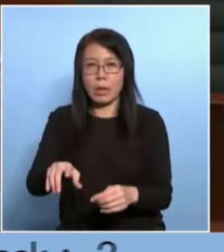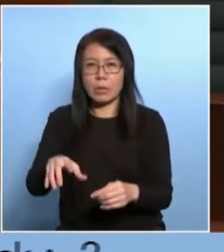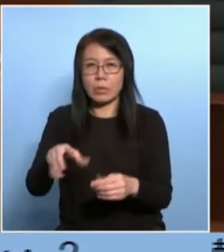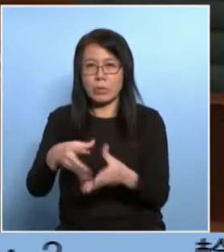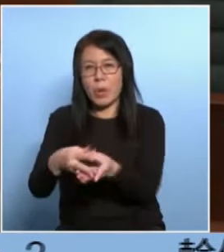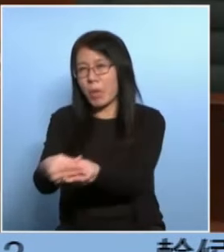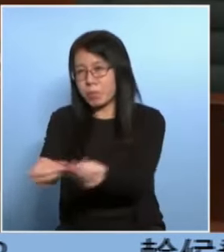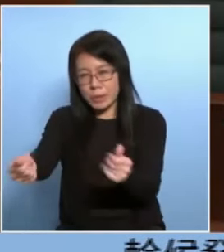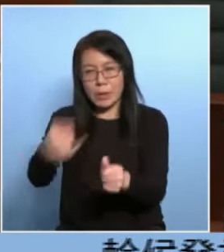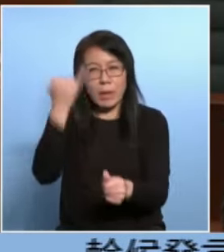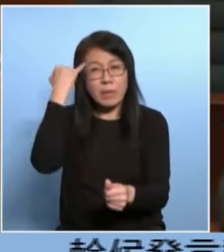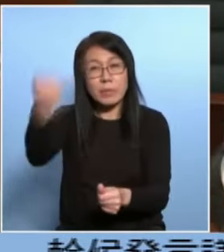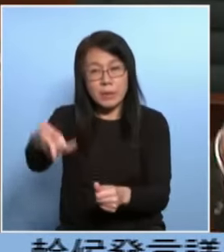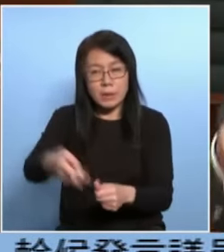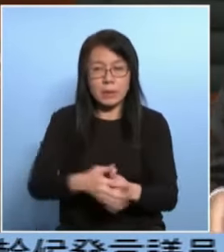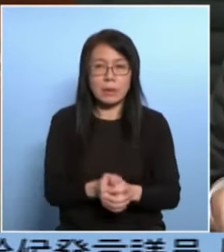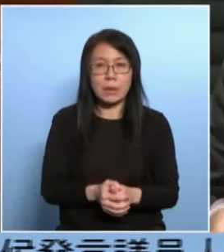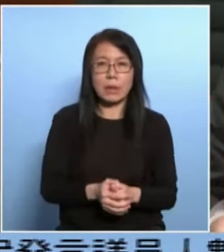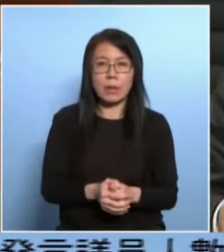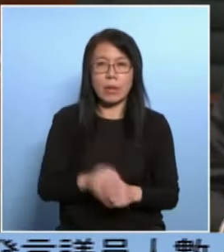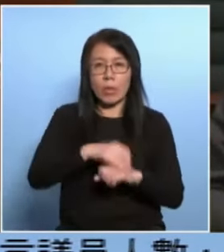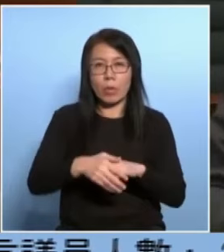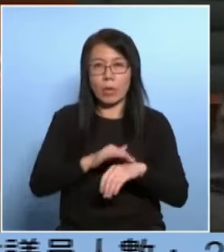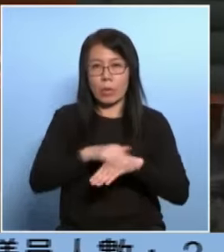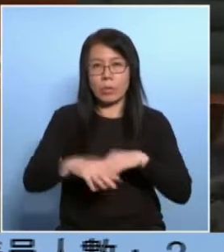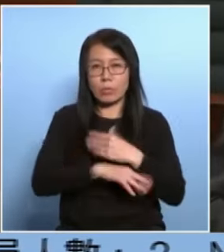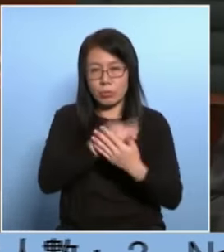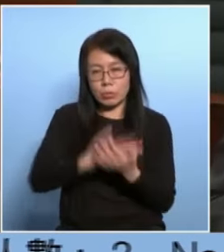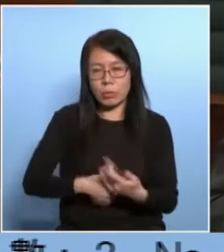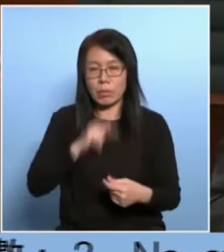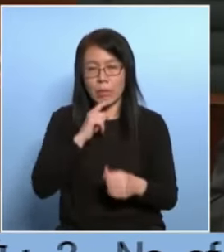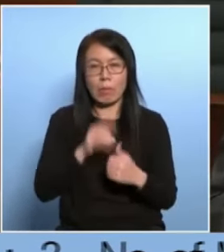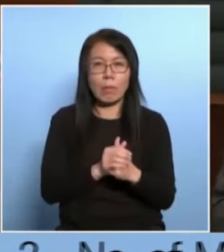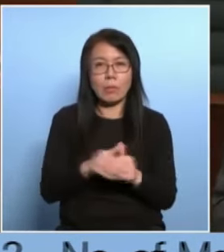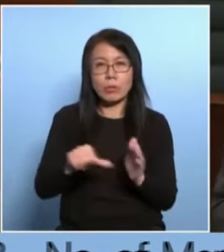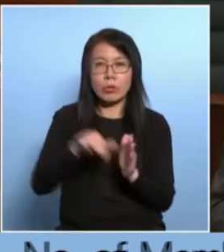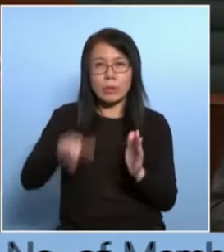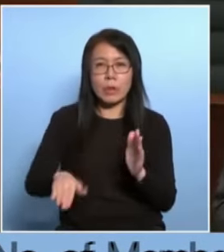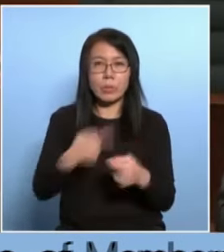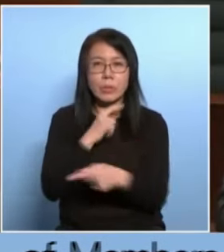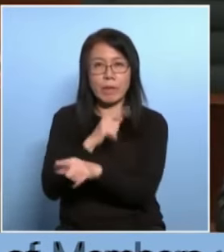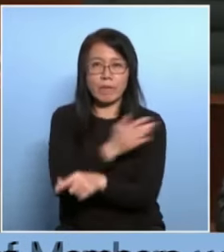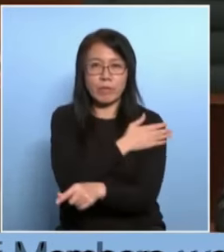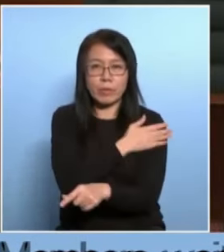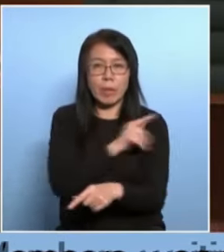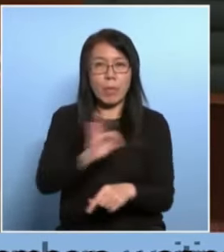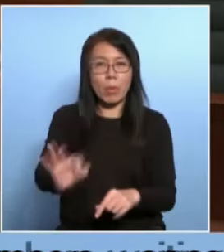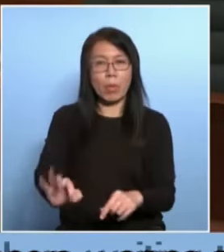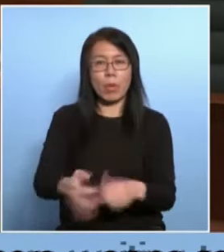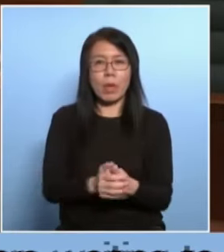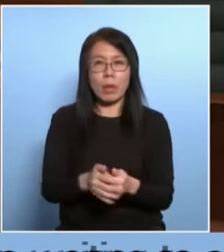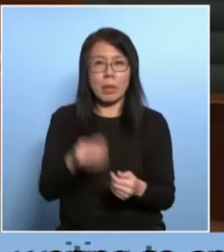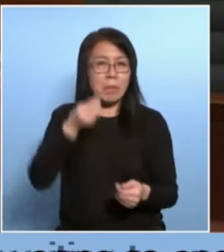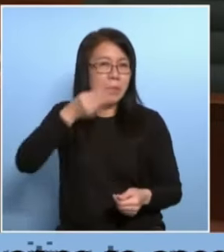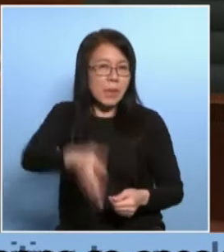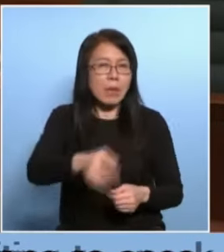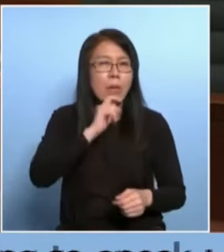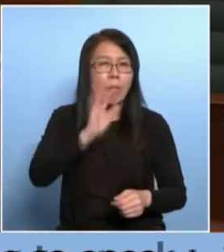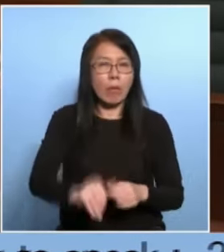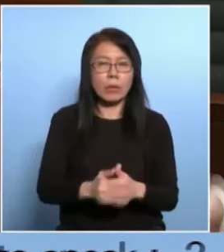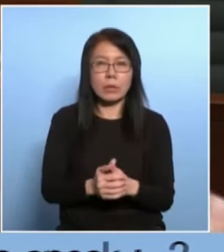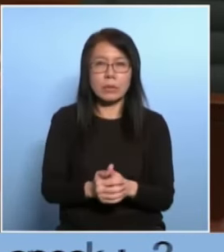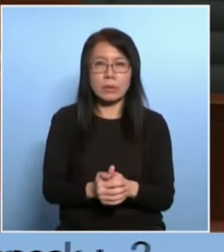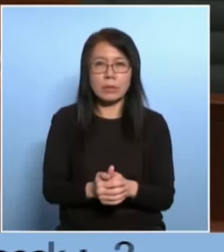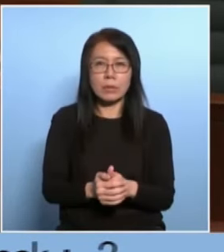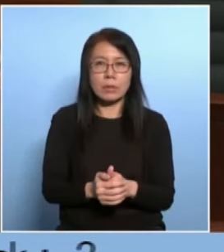毀了，你都不知道，連國家安全這條底線你都不守，然後你容許這些